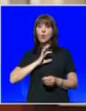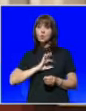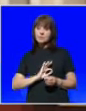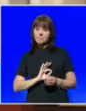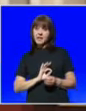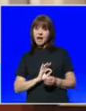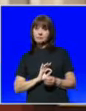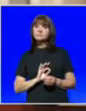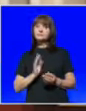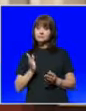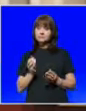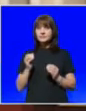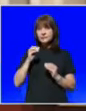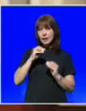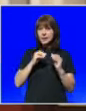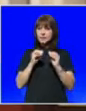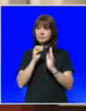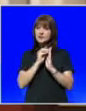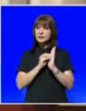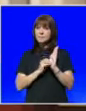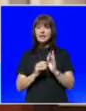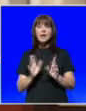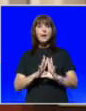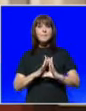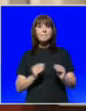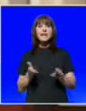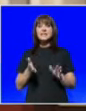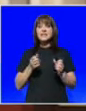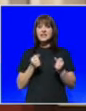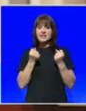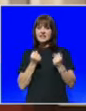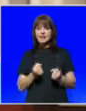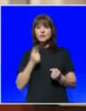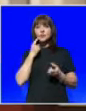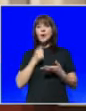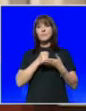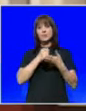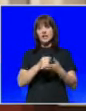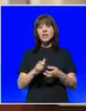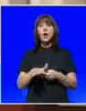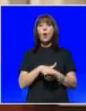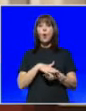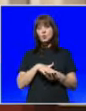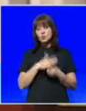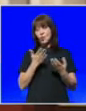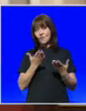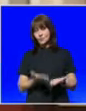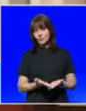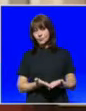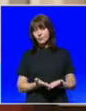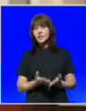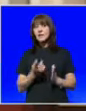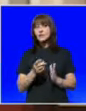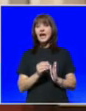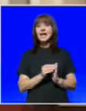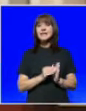в своята рамка, без това да се натоварва бюджета като цяло. Основно, за съжаление, но пък и това е част от реалността, за